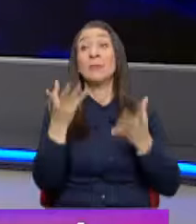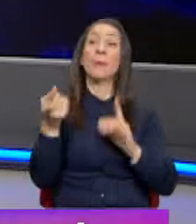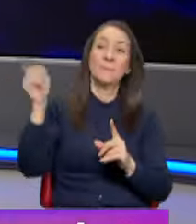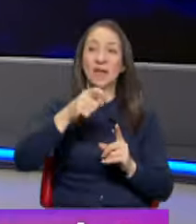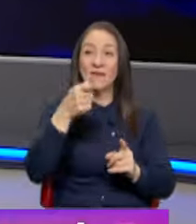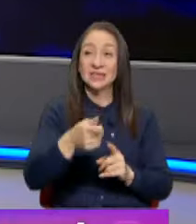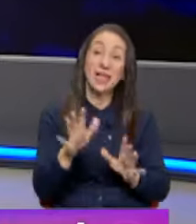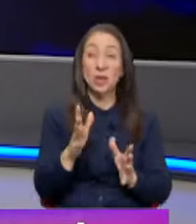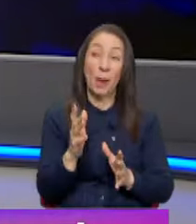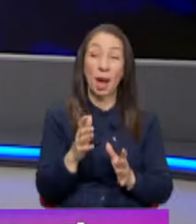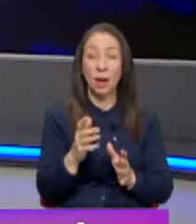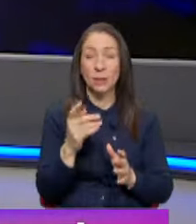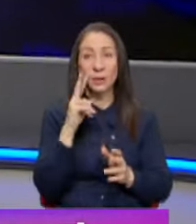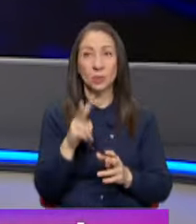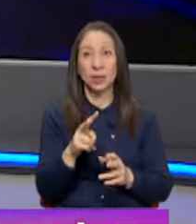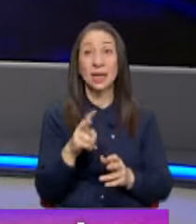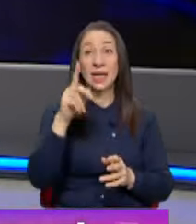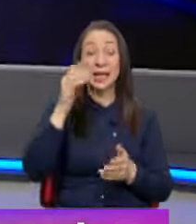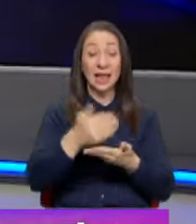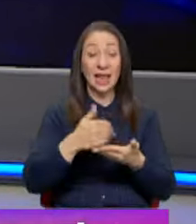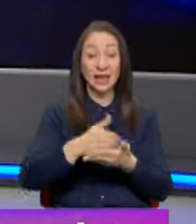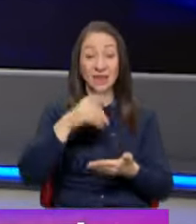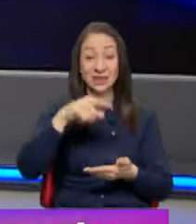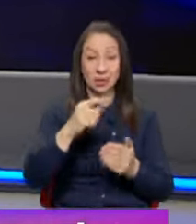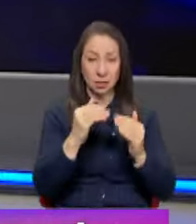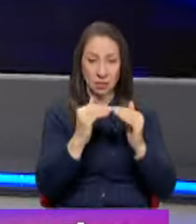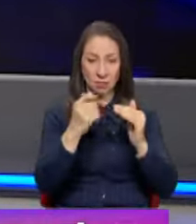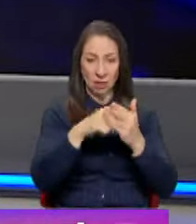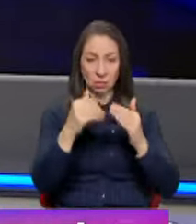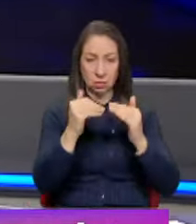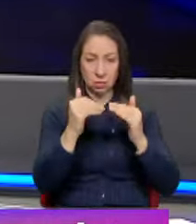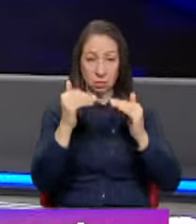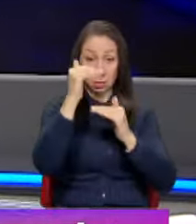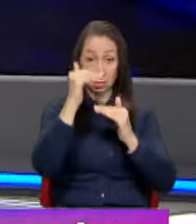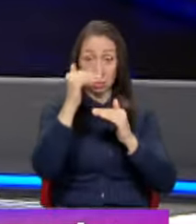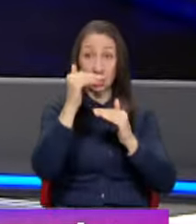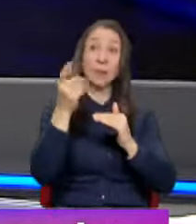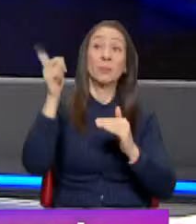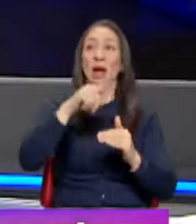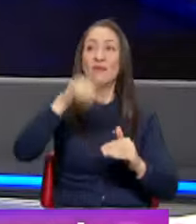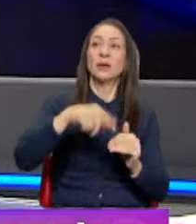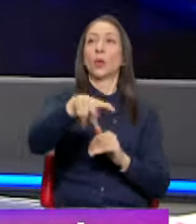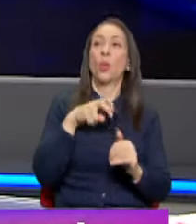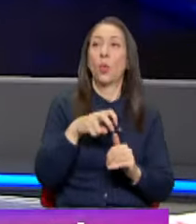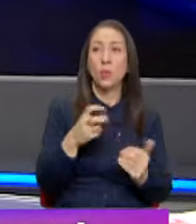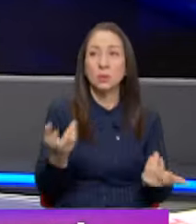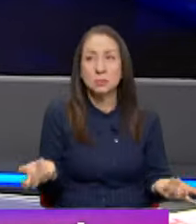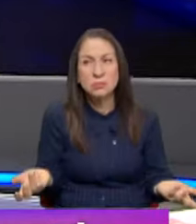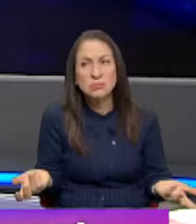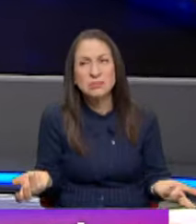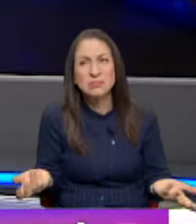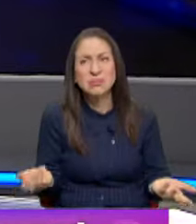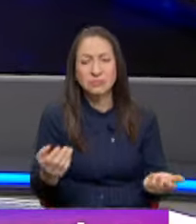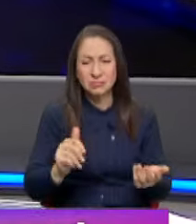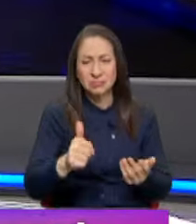daha mı verseniz acaba diye bakıyorlar gelir vergisinde belirli bir seviyeyi geçerseniz Bir de onun üzerinden yeni bir vergi kesintisi olacak